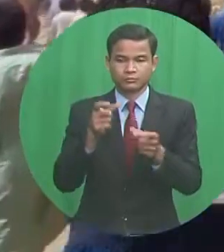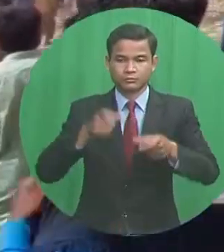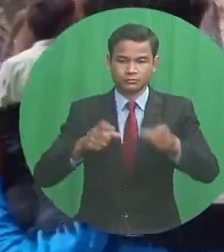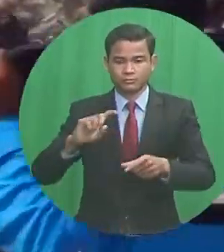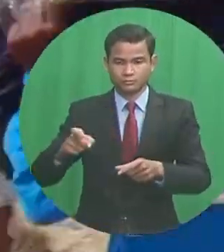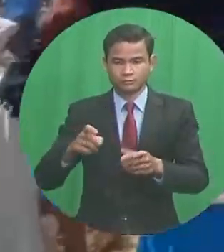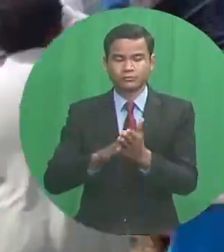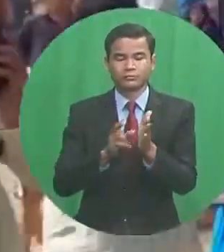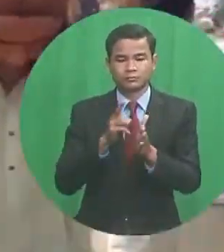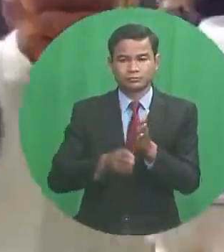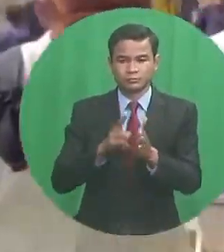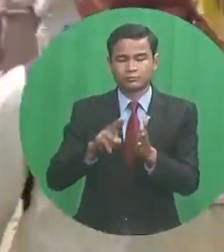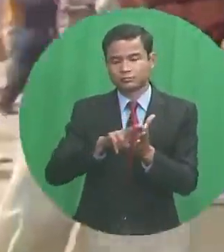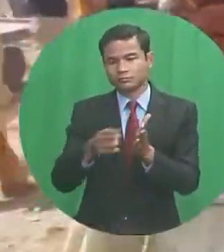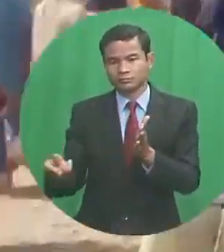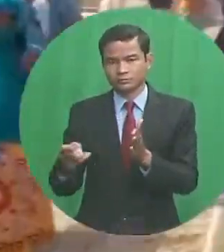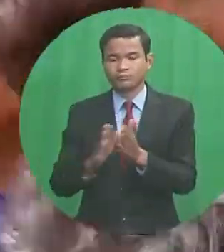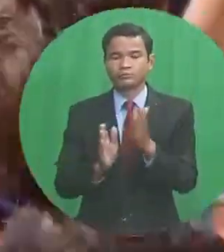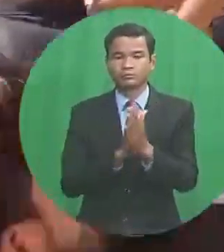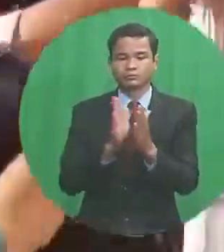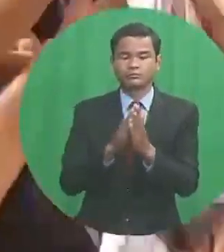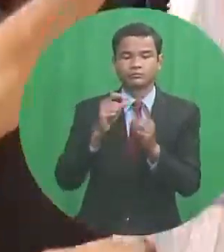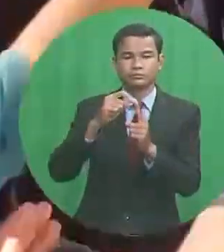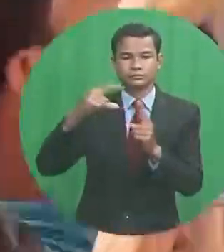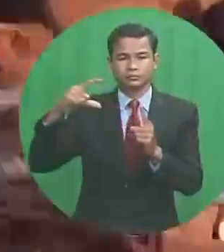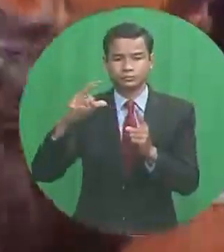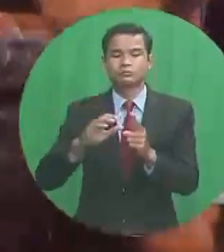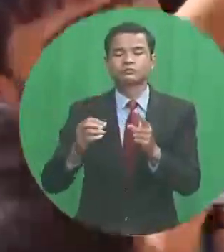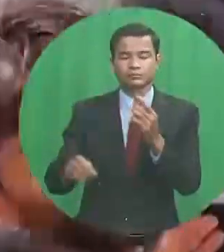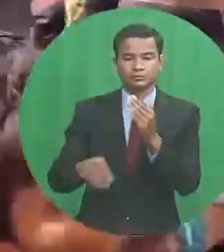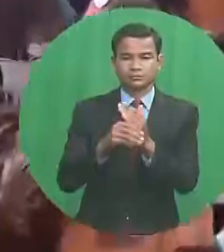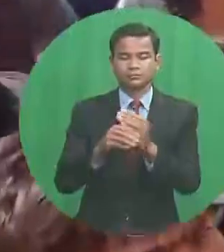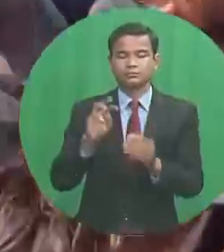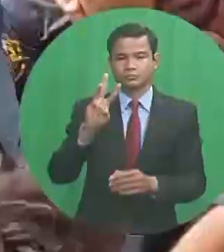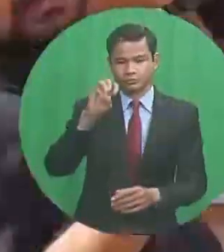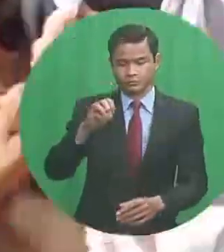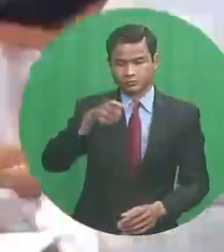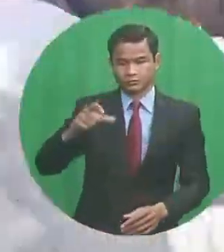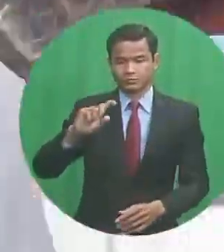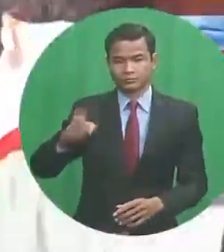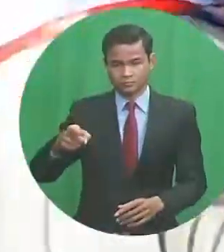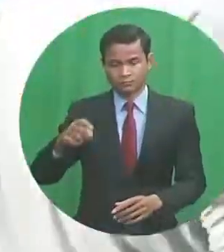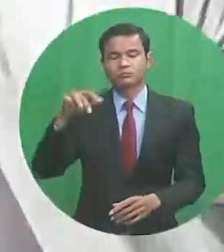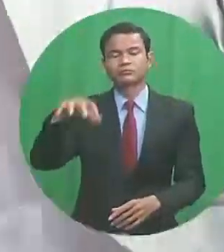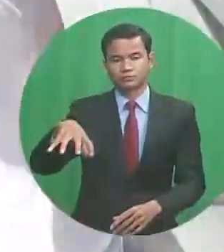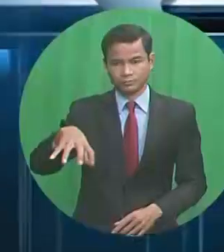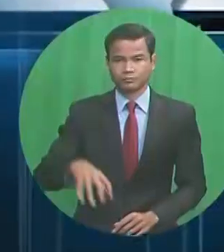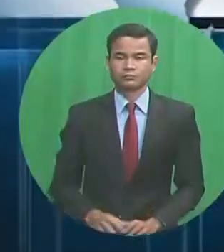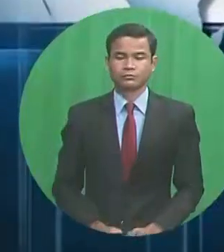ថភ្លើងធ្លាក់ផ្លូវនៅប៉ាគីស្ថានអាចកើនឡើងបន្ថែមទៀតខណៈមនុស្ស30នាក់បានស្លាប់ភ្លាមៗនៅកន្លែងកើតហេតុ